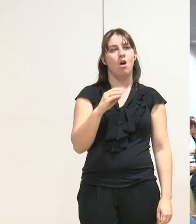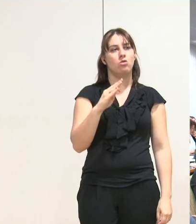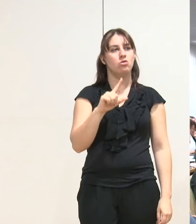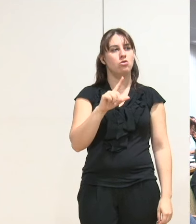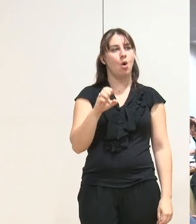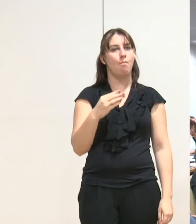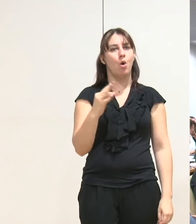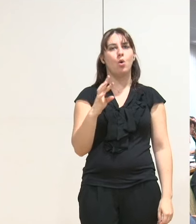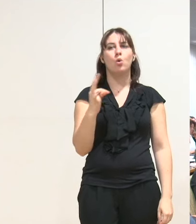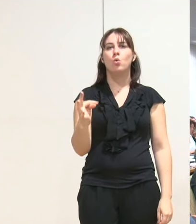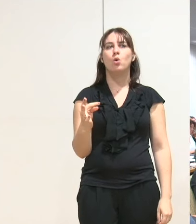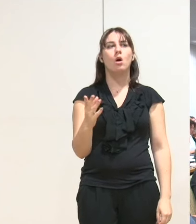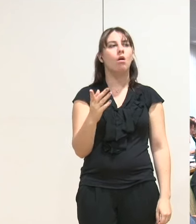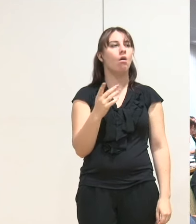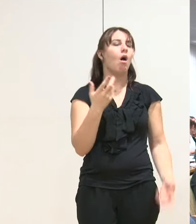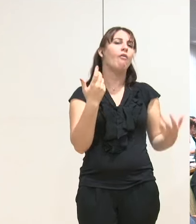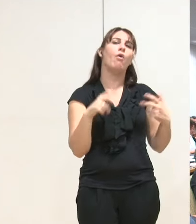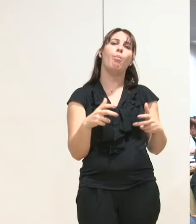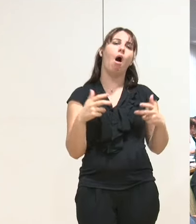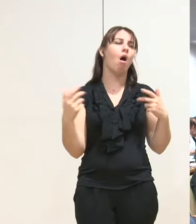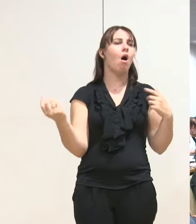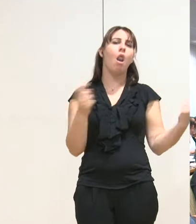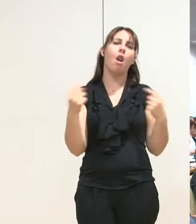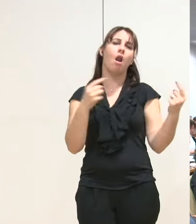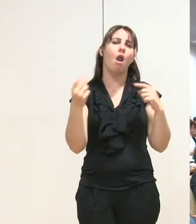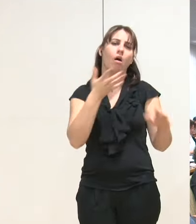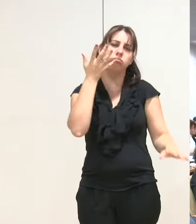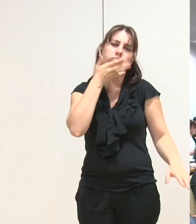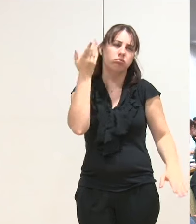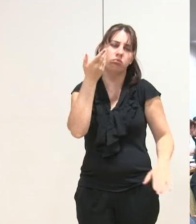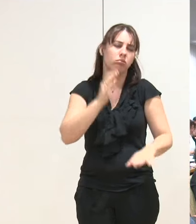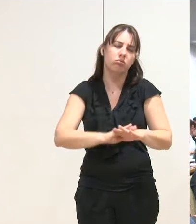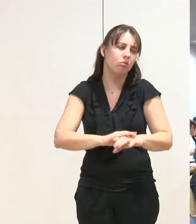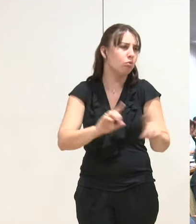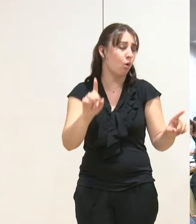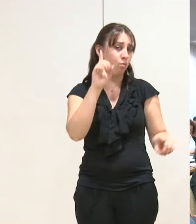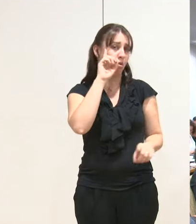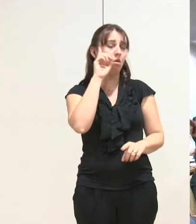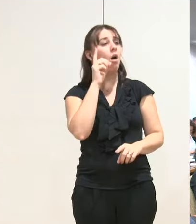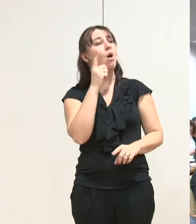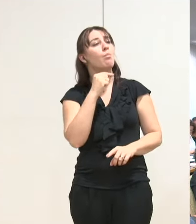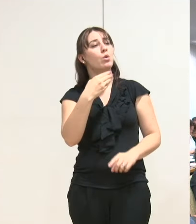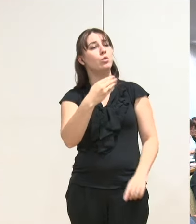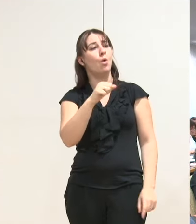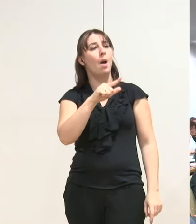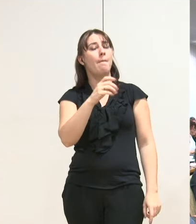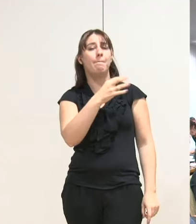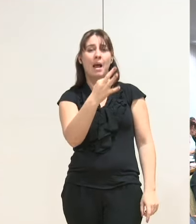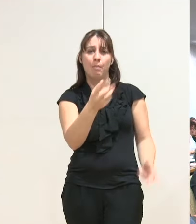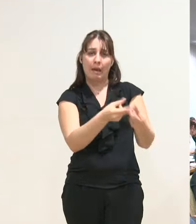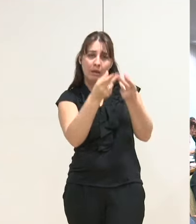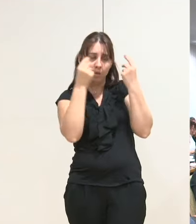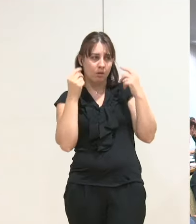oui sans vouloir nourrir de de polémique inutille juste un mot parce que je trouve la réponse de Monsieur Malbet à la fois profondément